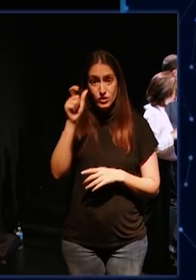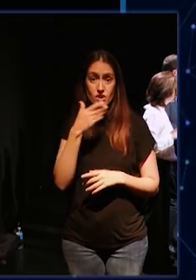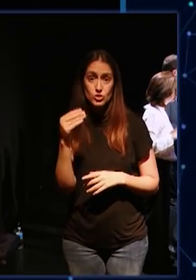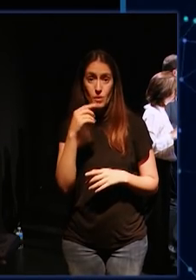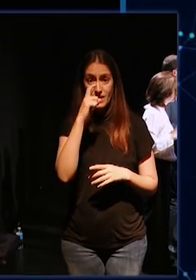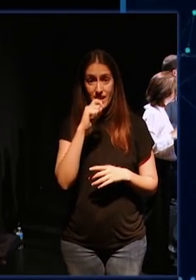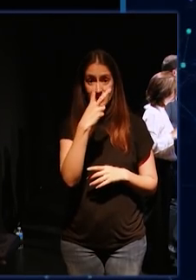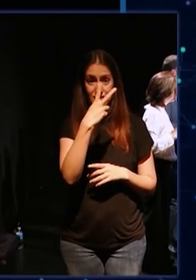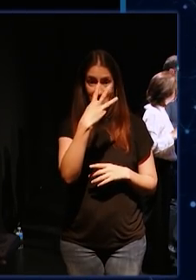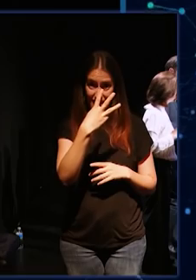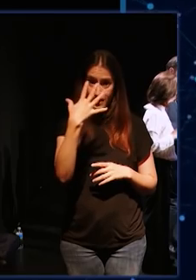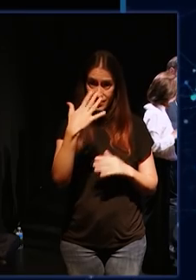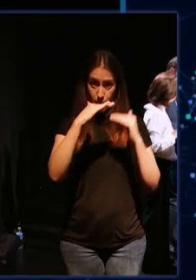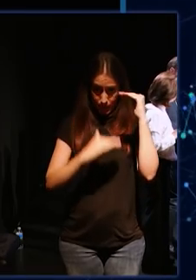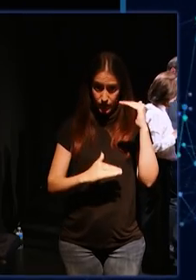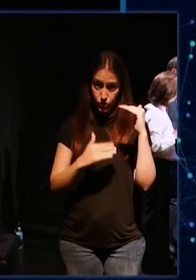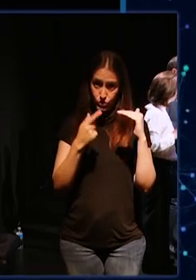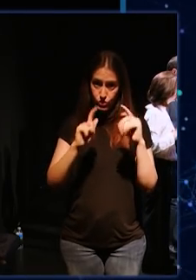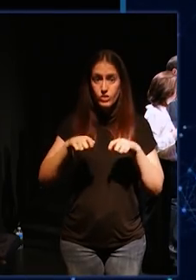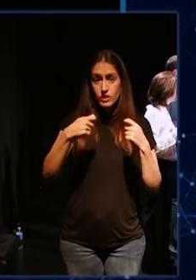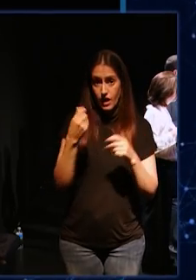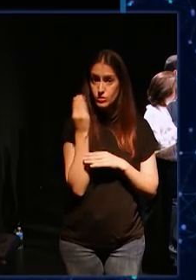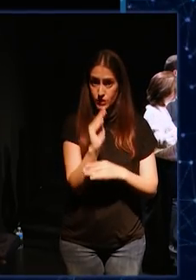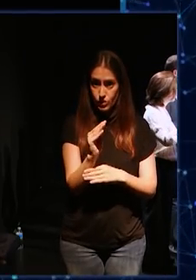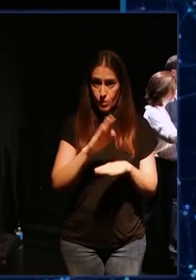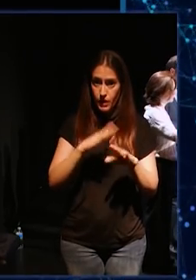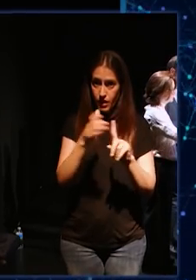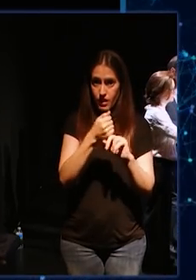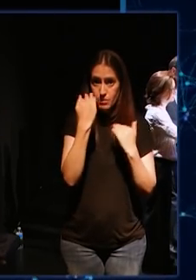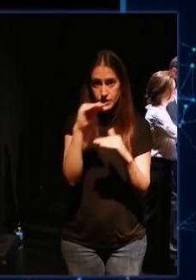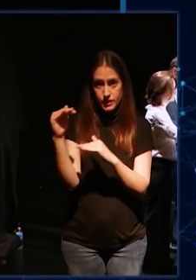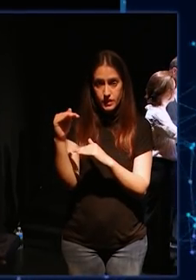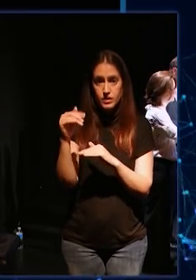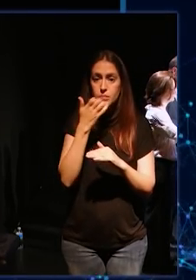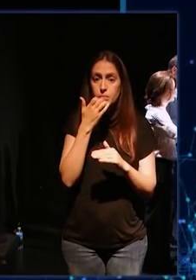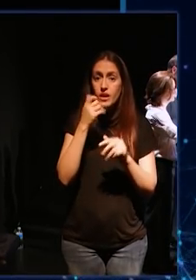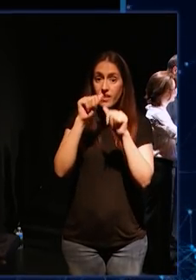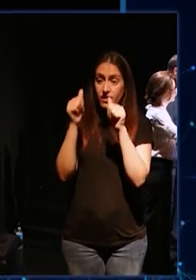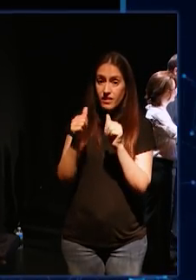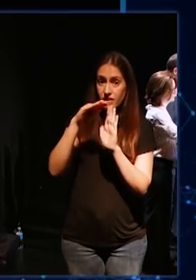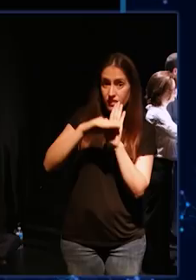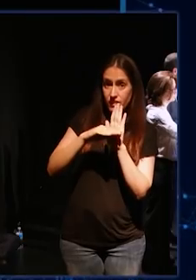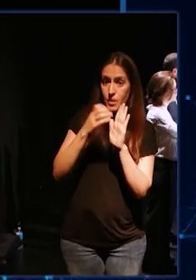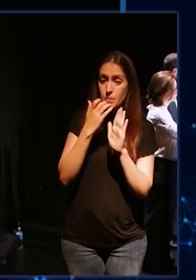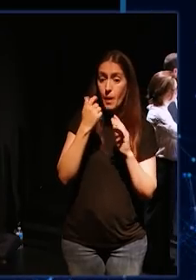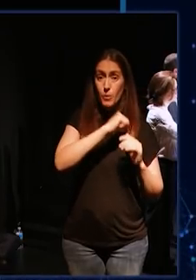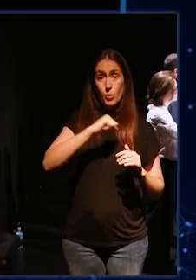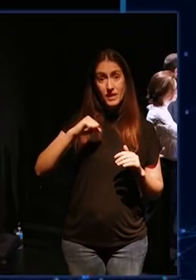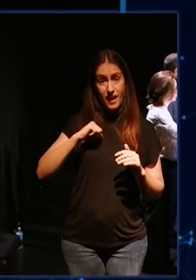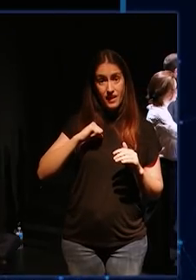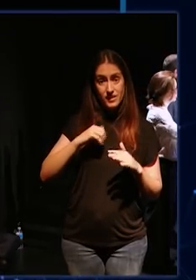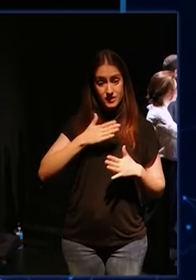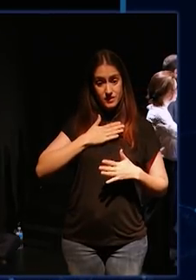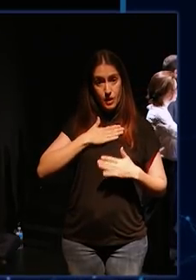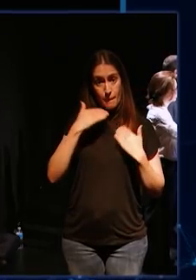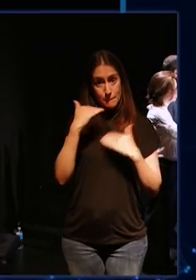més estan tenint dificultats a trobar una vivenda. Totes aquestes mesures, quan parlem de propietaris que han de posar el seu pis